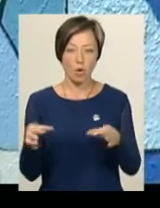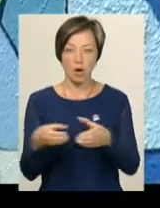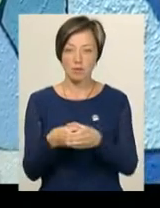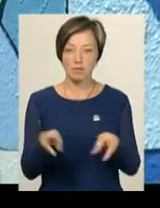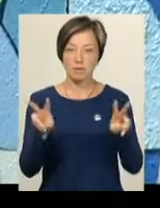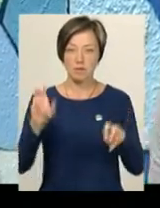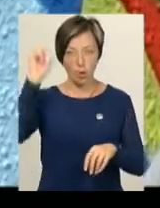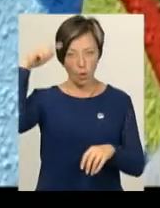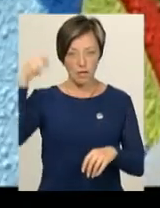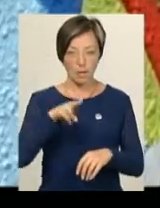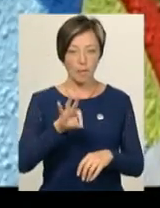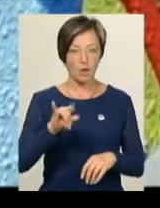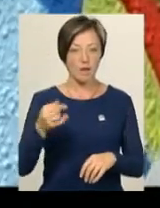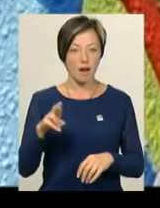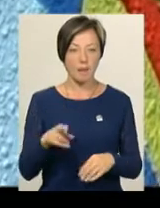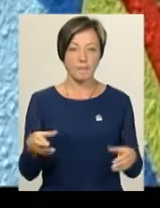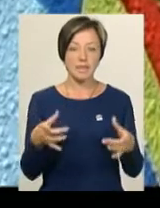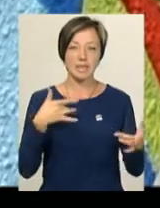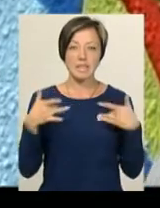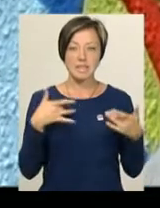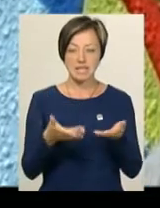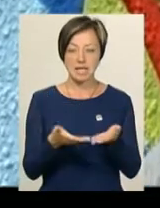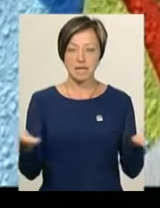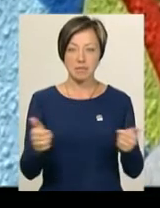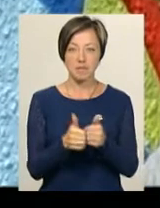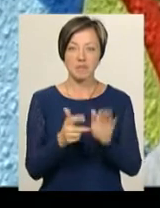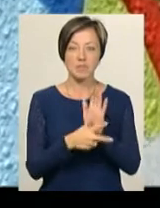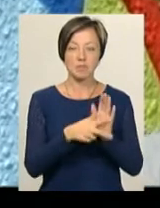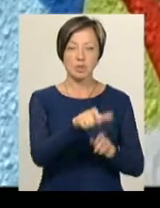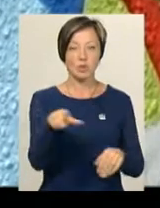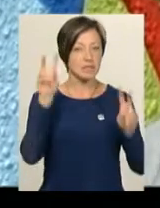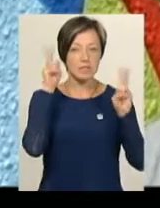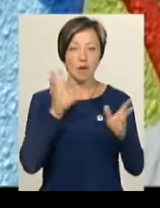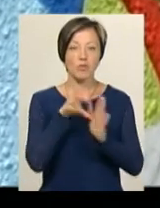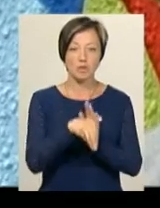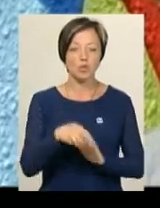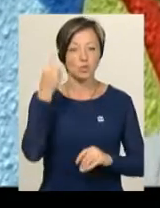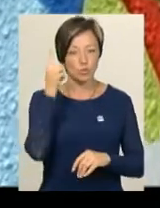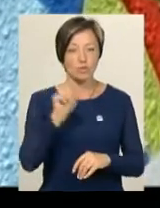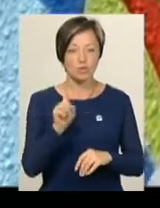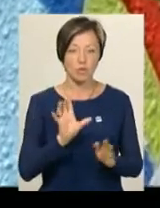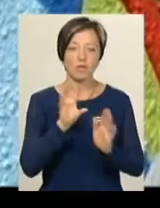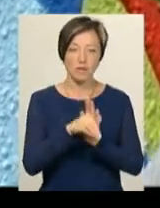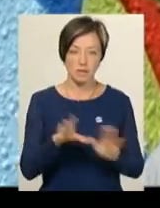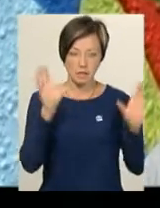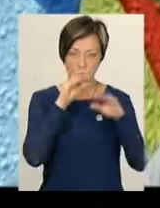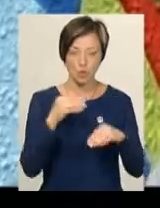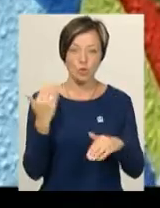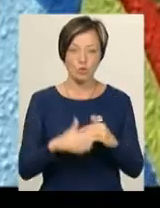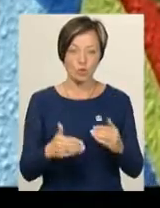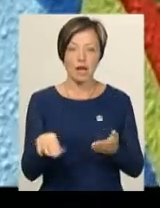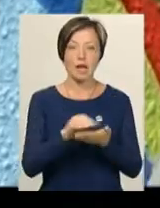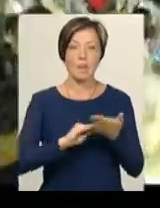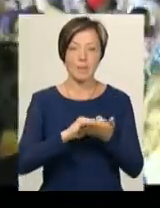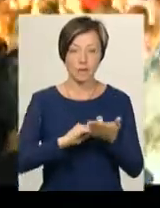назвою «Козаки Поділля». На сцені буде близько 80 людей. Я не знаю, як ми туди вліземо, але думаю, що вліземо. Вже йдуть